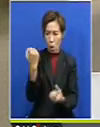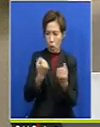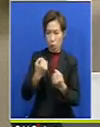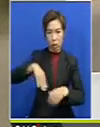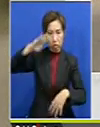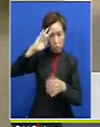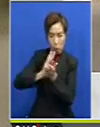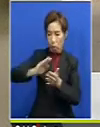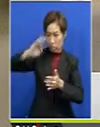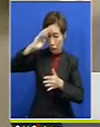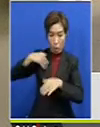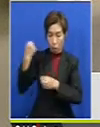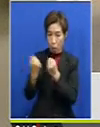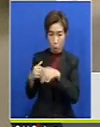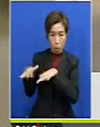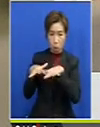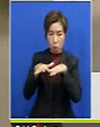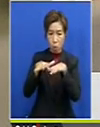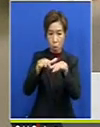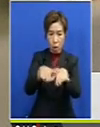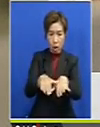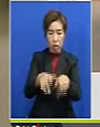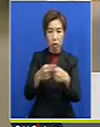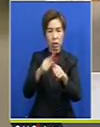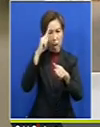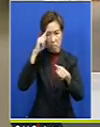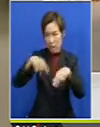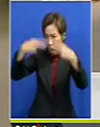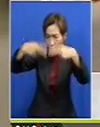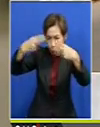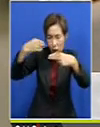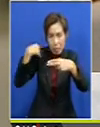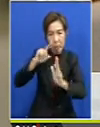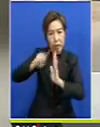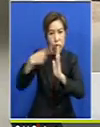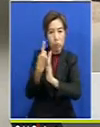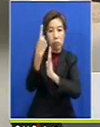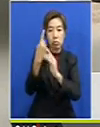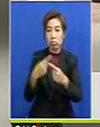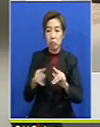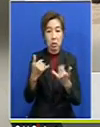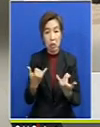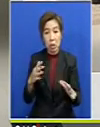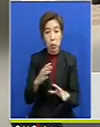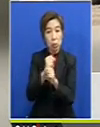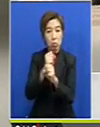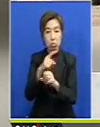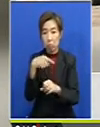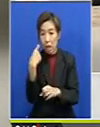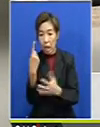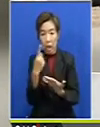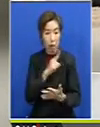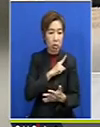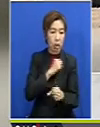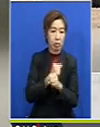ของทหารตำรวจเข้ามาอย่างพื้นที่เกิดเหตุแล้วก็มีการยิงปะทะกันราวสัก1ชั่วโมงแต่ตอนนี้ก็ยังไม่มีรายงานกลุ่มใดออกมาอ้